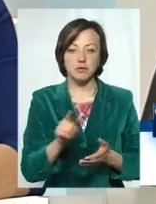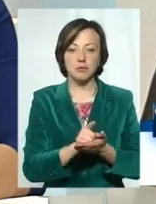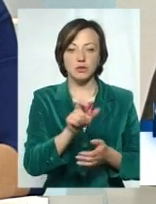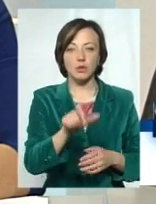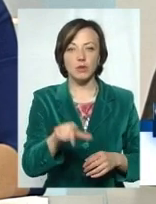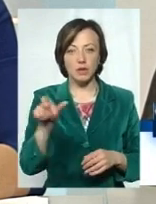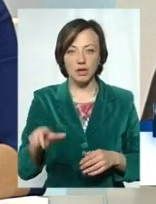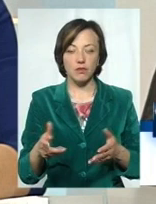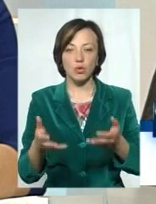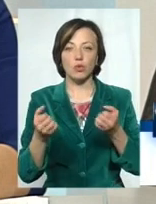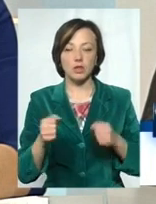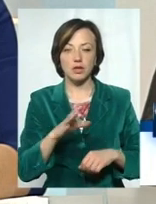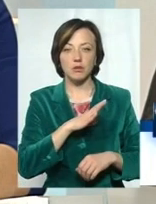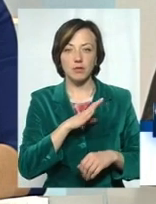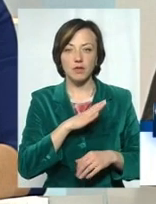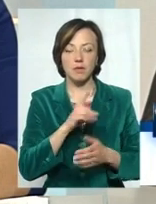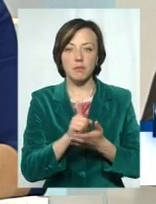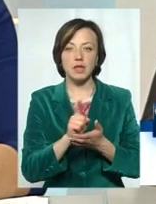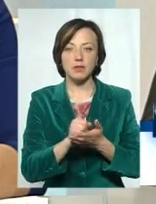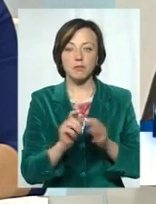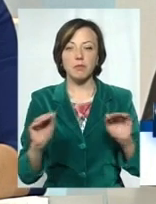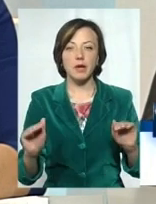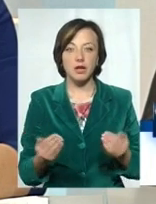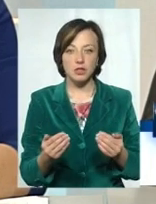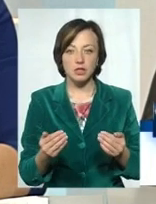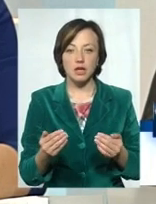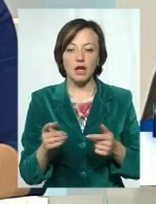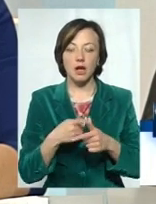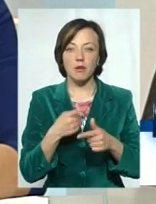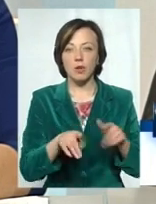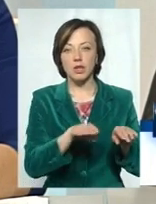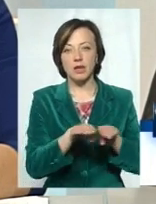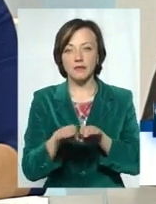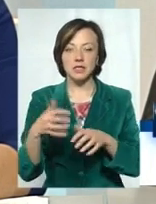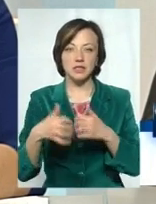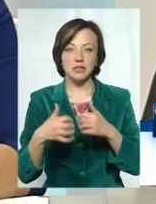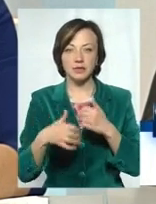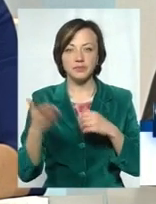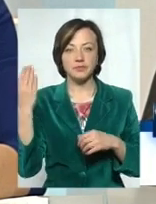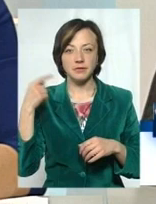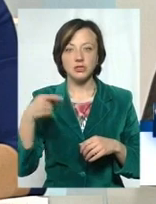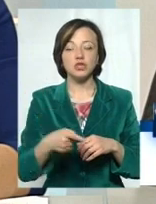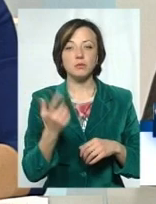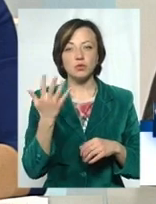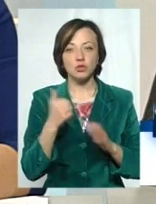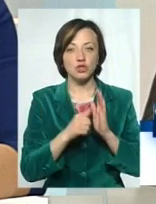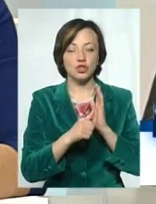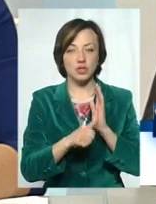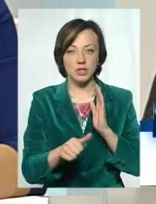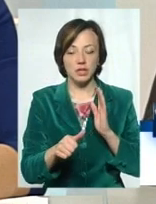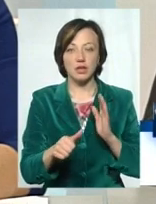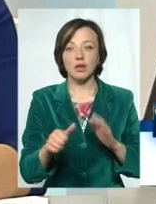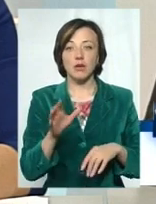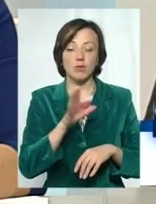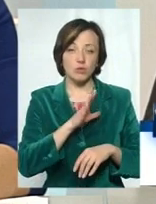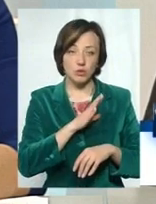пенсіонерів отримували пенсію менше або на рівні середньої. Тоді було 1560. Тобто практично вони